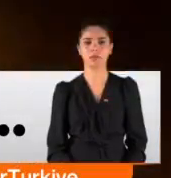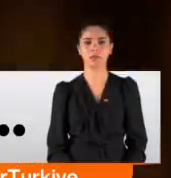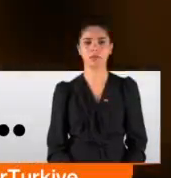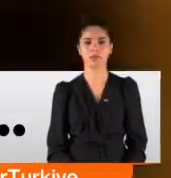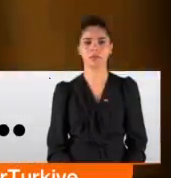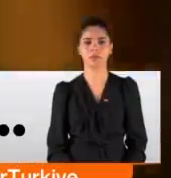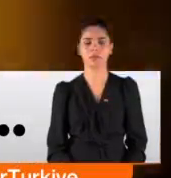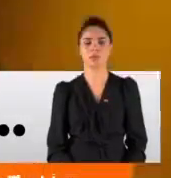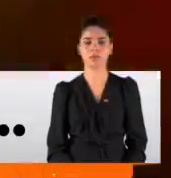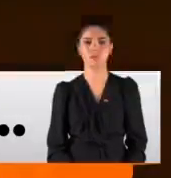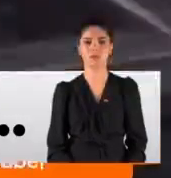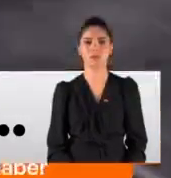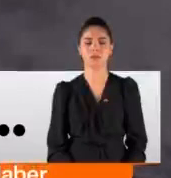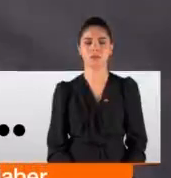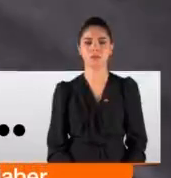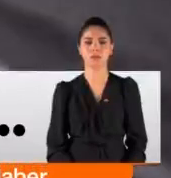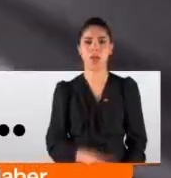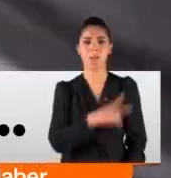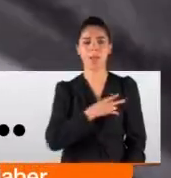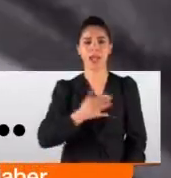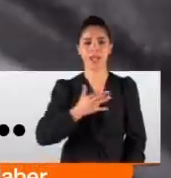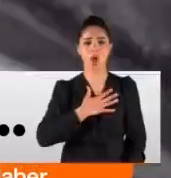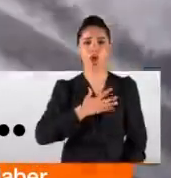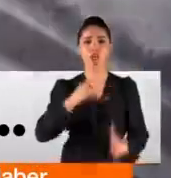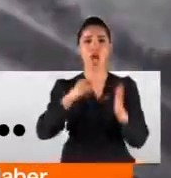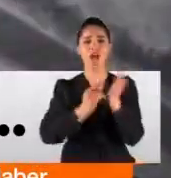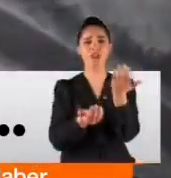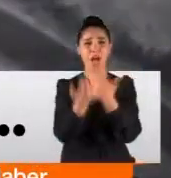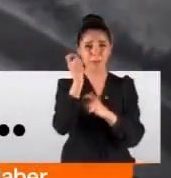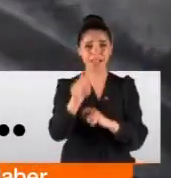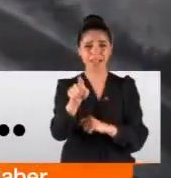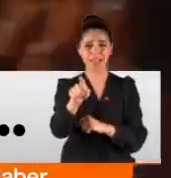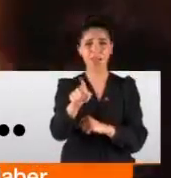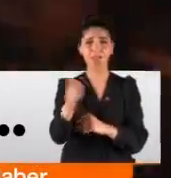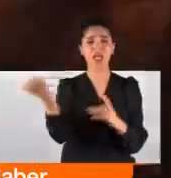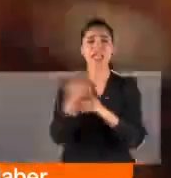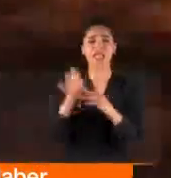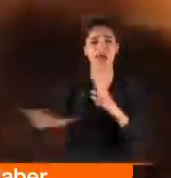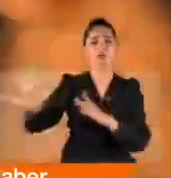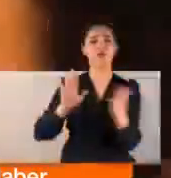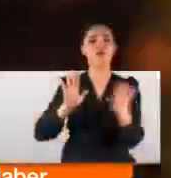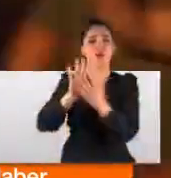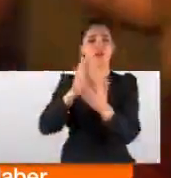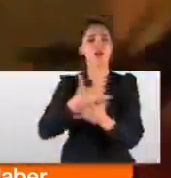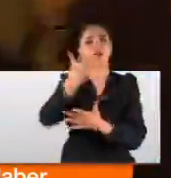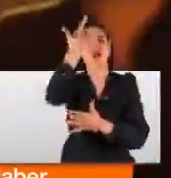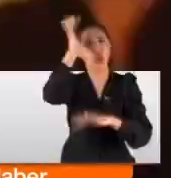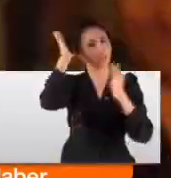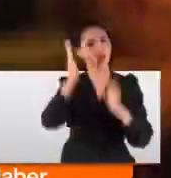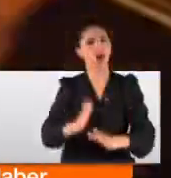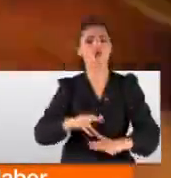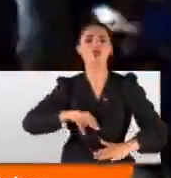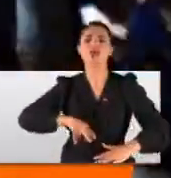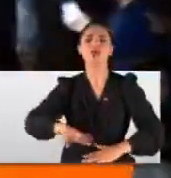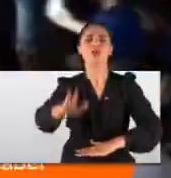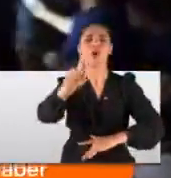Şu anda halka ateş ediliyor. Belediyenin önündeki havuzda abdest aldılar, hainlere karşı şehadete yürüdüler. İlk